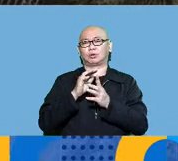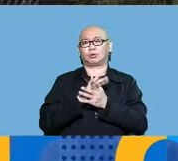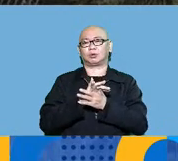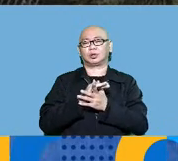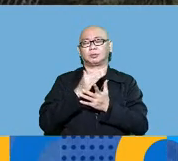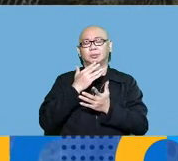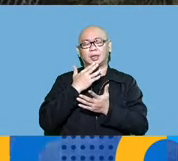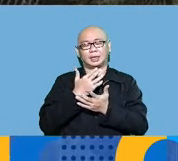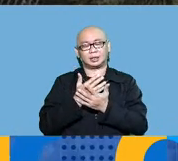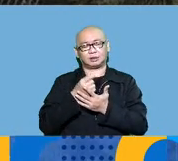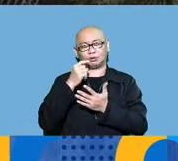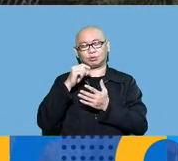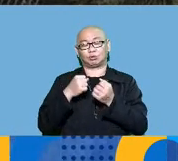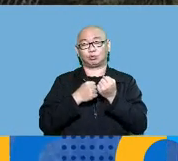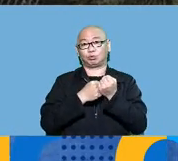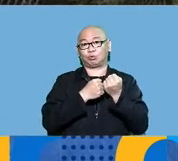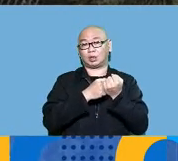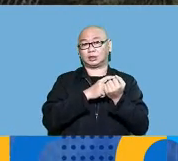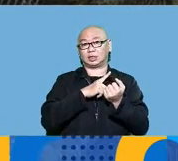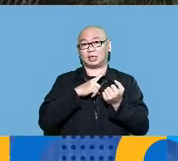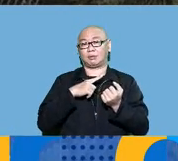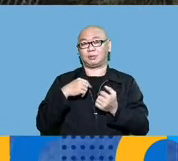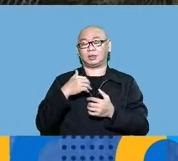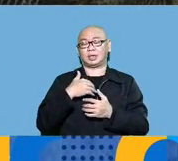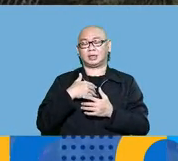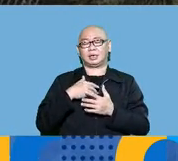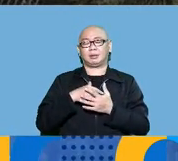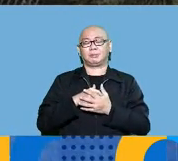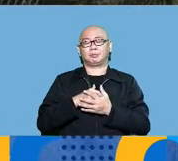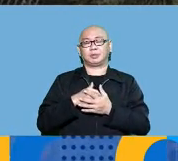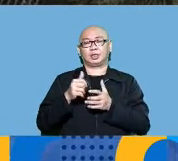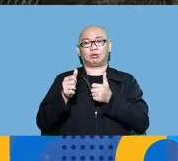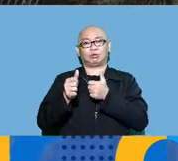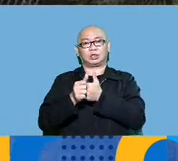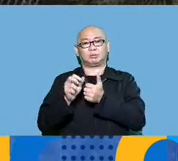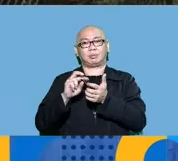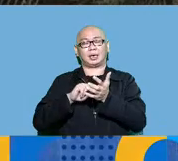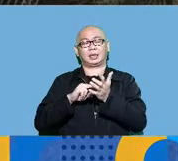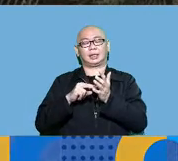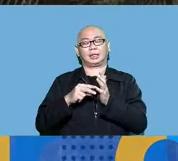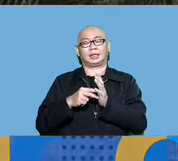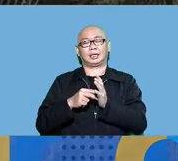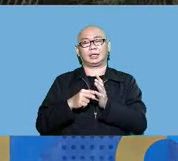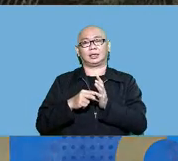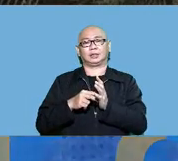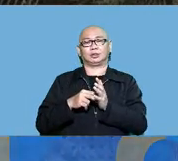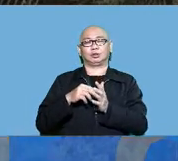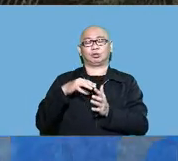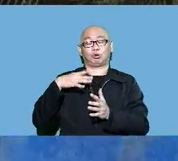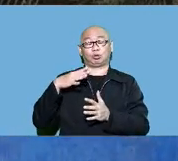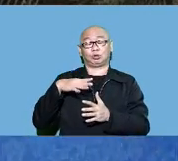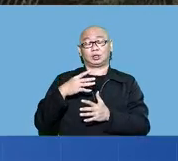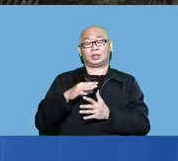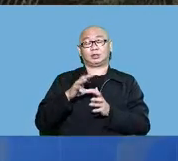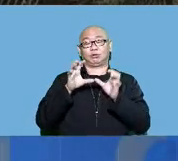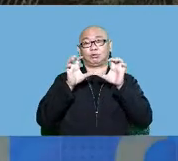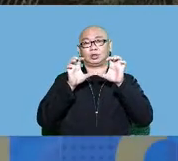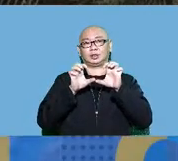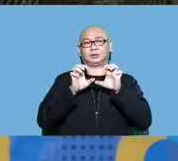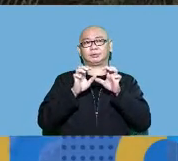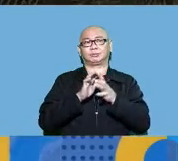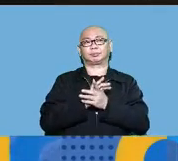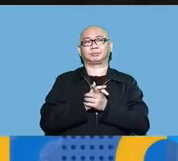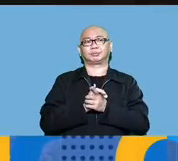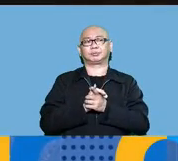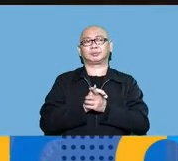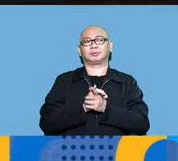Terima kasih atas dukungan selama saya mengabdi sebagai dosen di Universitas Negeri Semarang. Tim